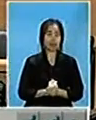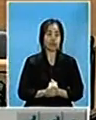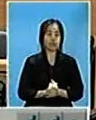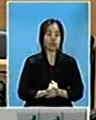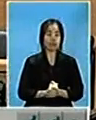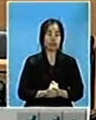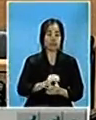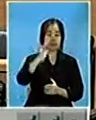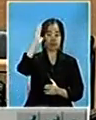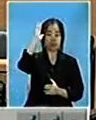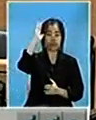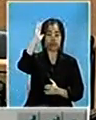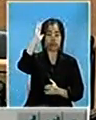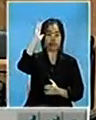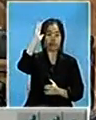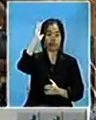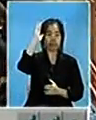ท่านครับ